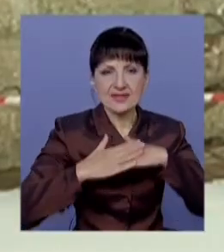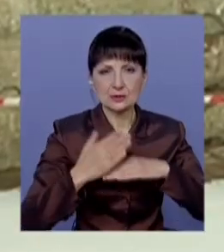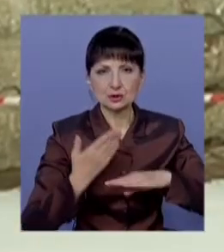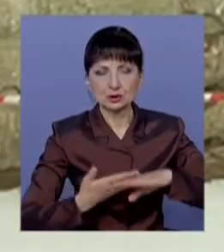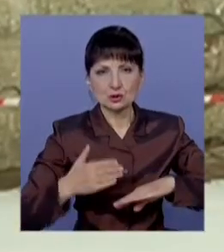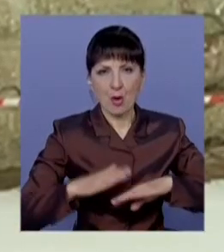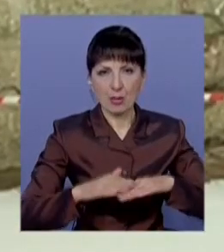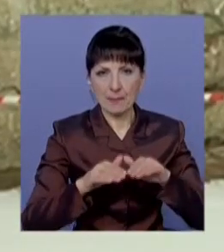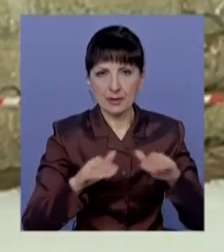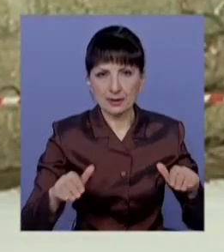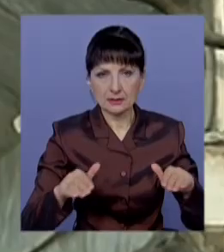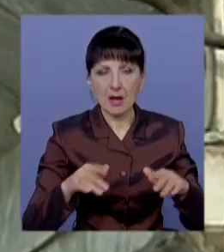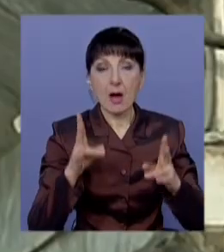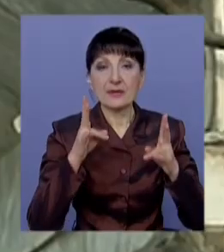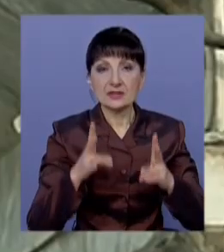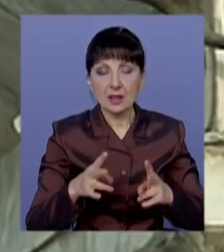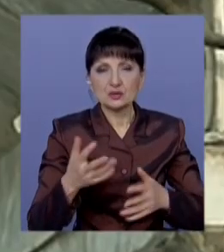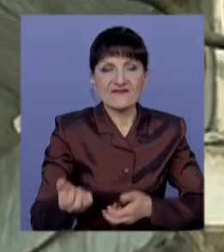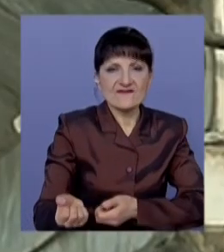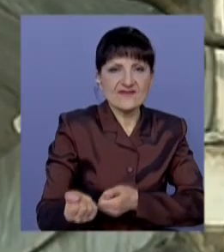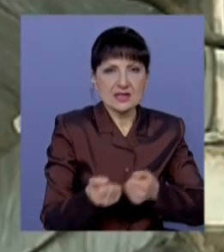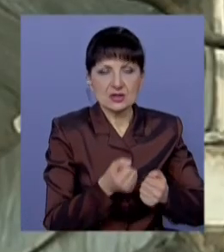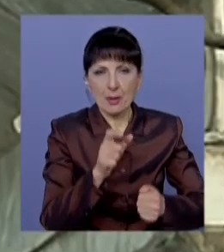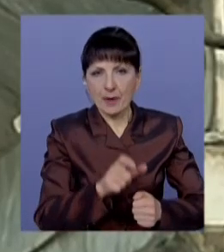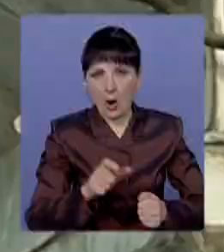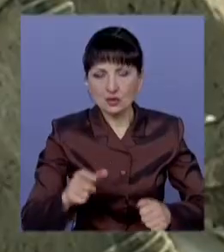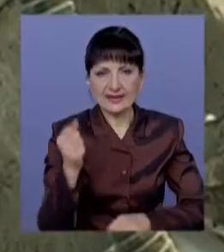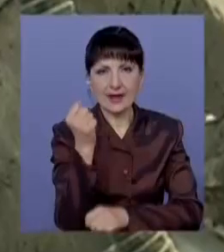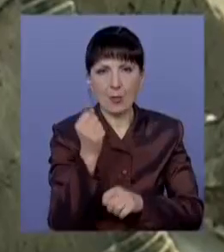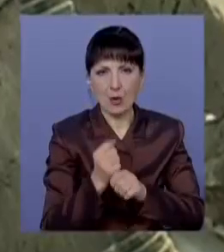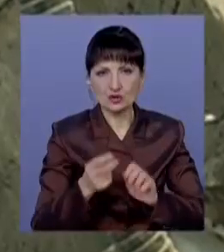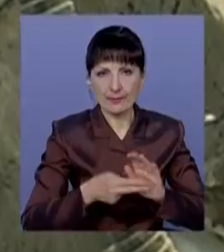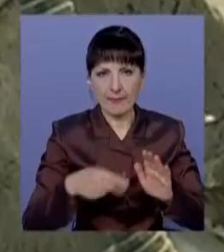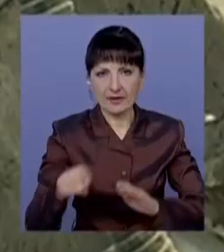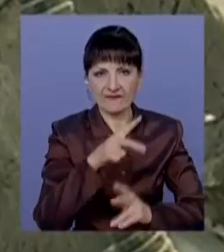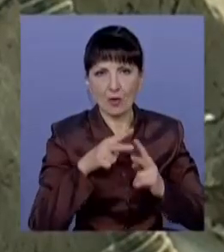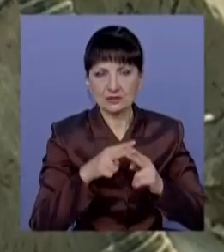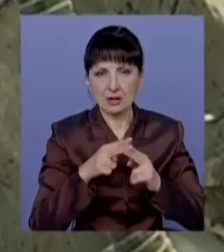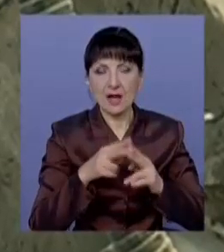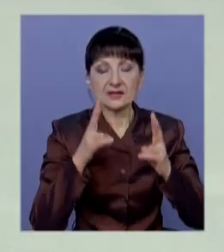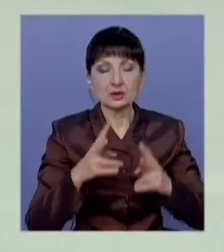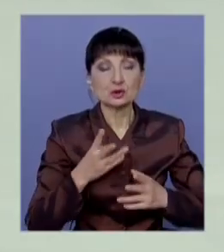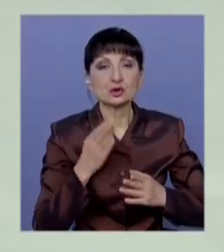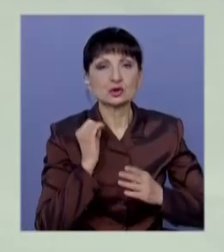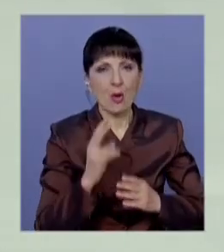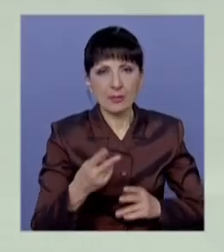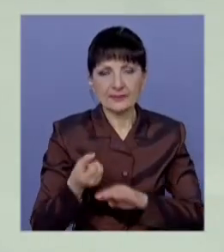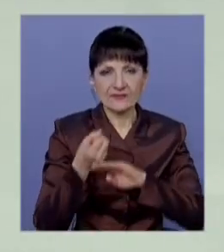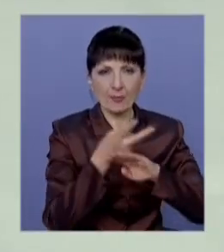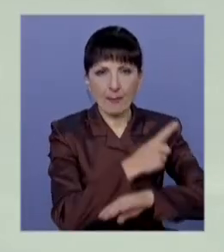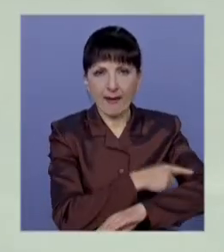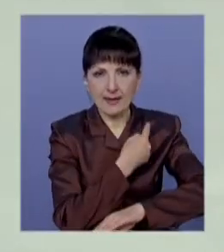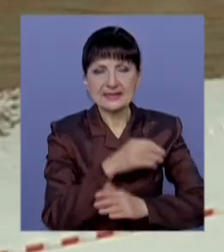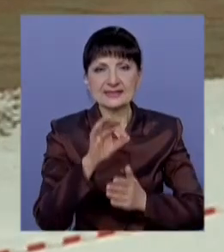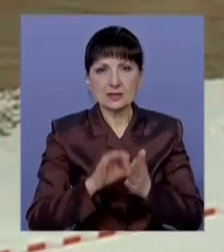обломками плиты, откуда пострадавшего кое-как вытащили прохожие и работники КТЖ. В состоянии травматического шока он был доставлен в больницу и сразу